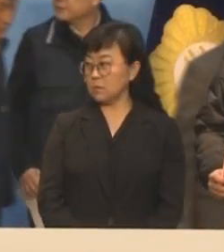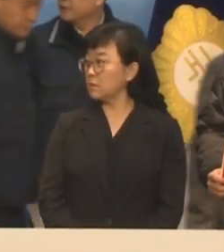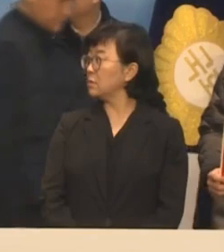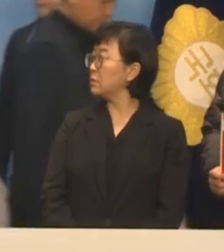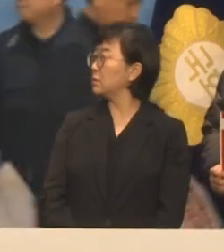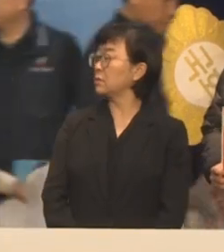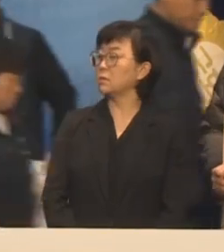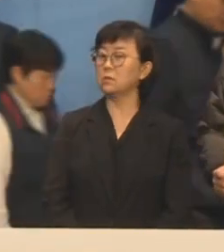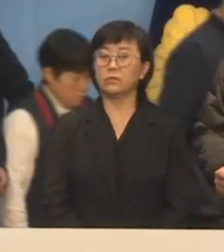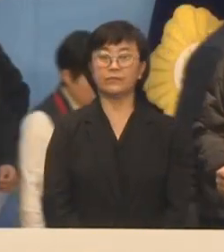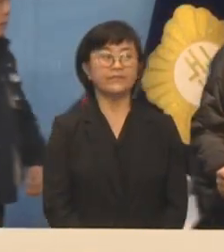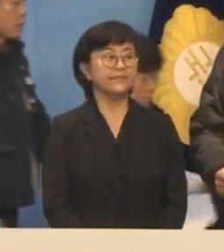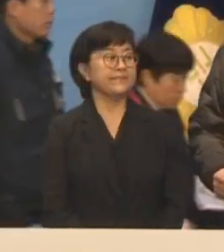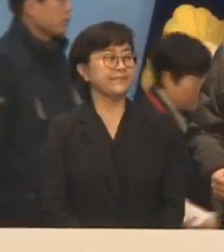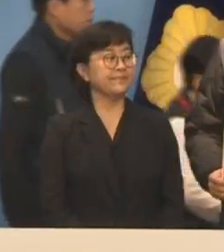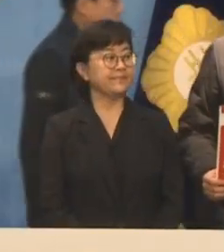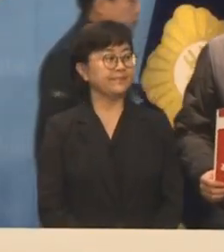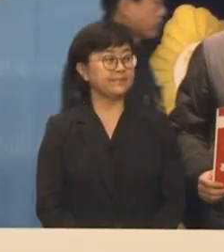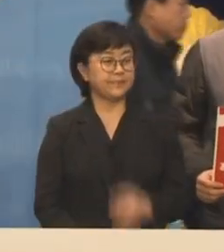위원장님.